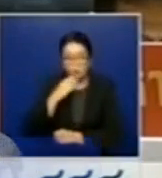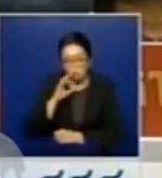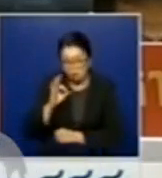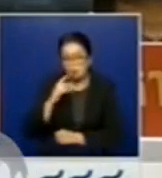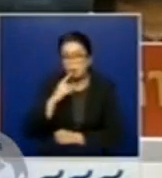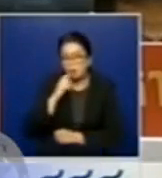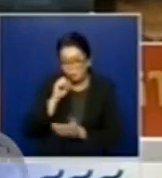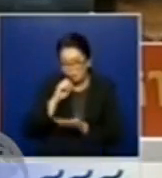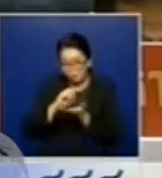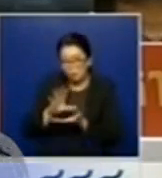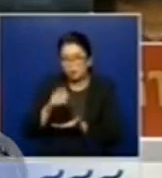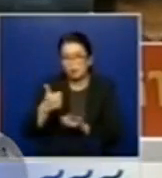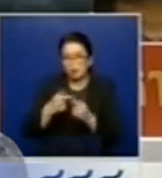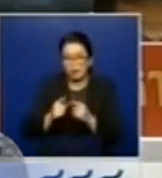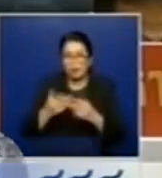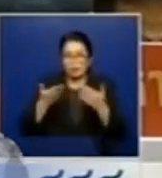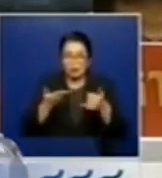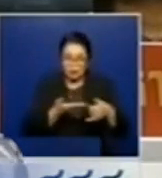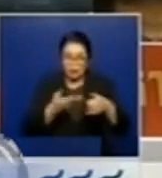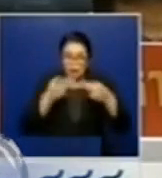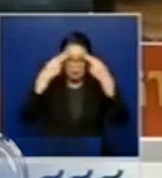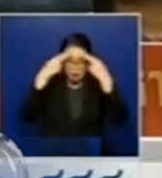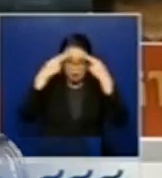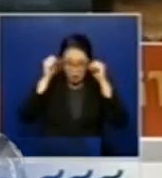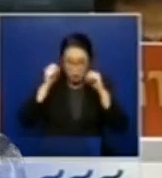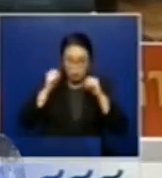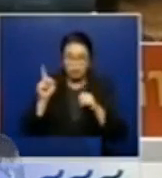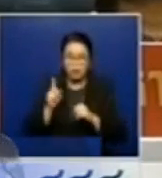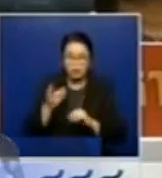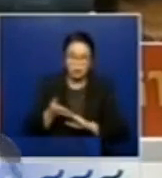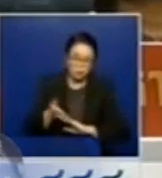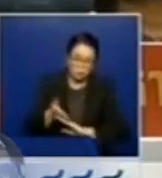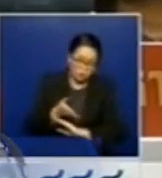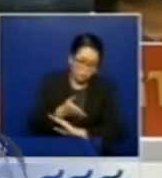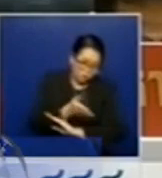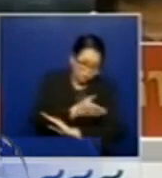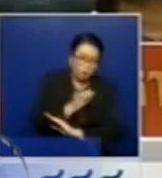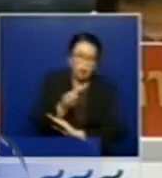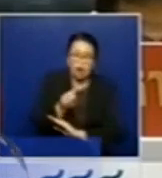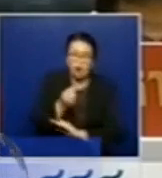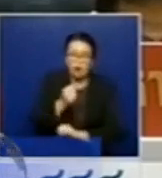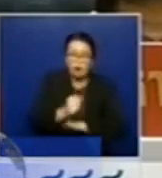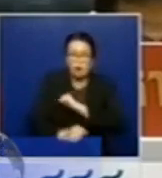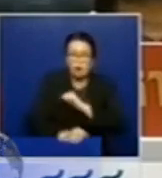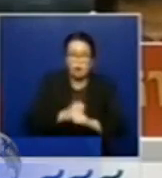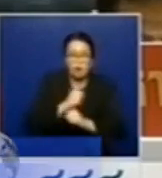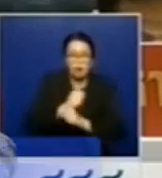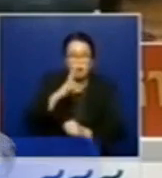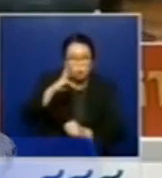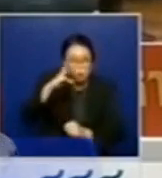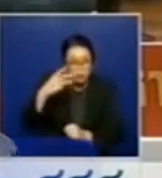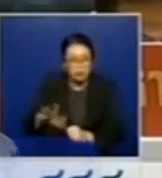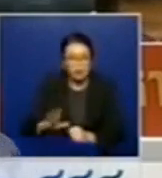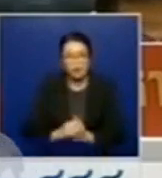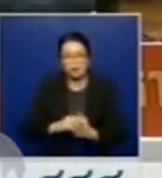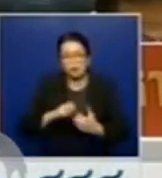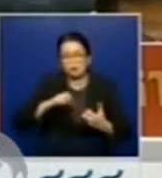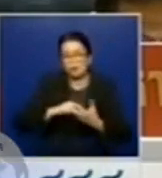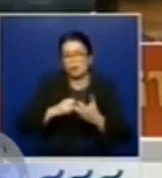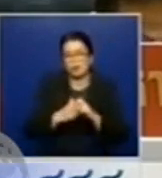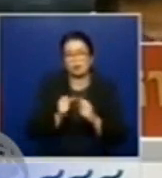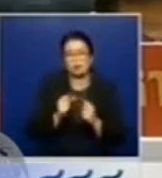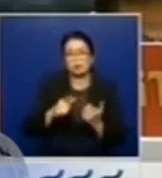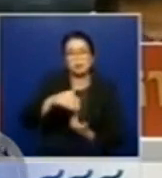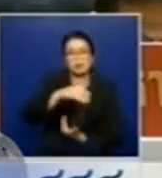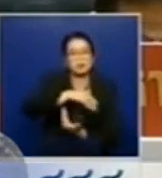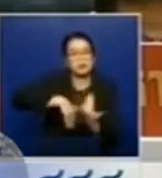มก็ได้รับฟังเสียงเรียกร้องเหล่านั้นด้วยการปฏิเสธผู้นำพรรคการเมืองที่มาขอให้เป็นนายกรัฐมนตรีต่อไปว่าผมพอแล้ว